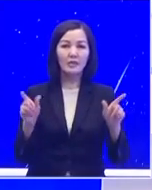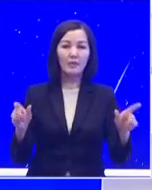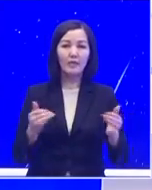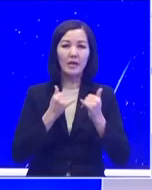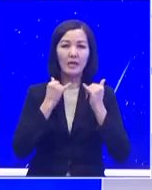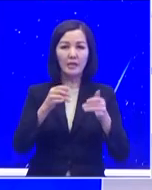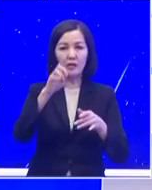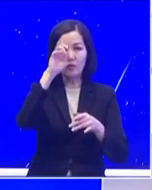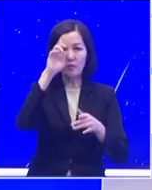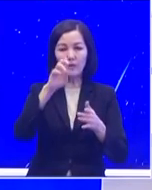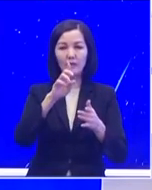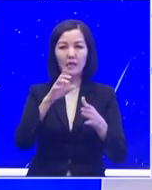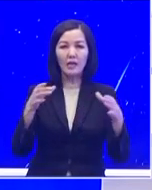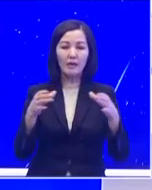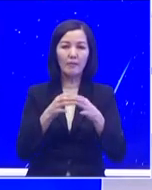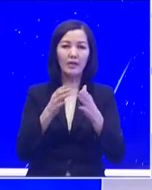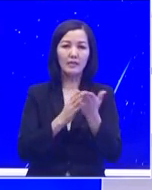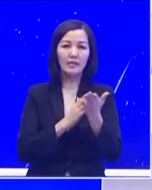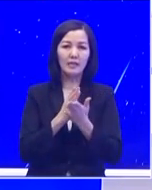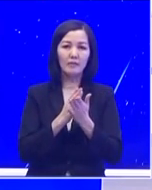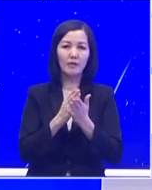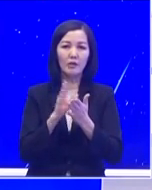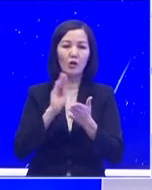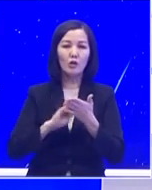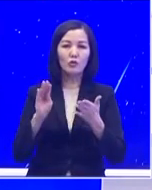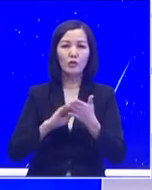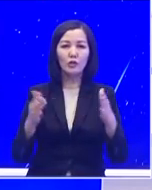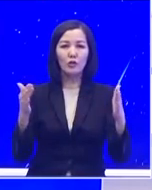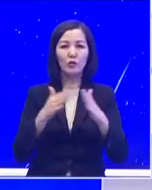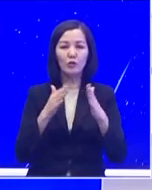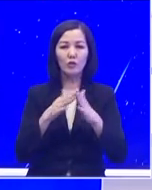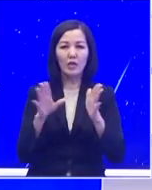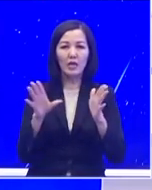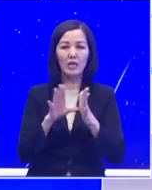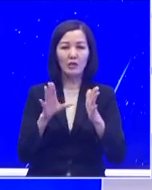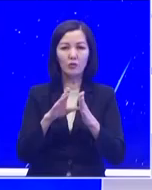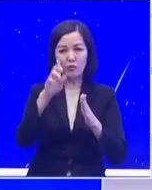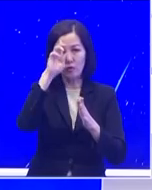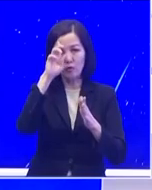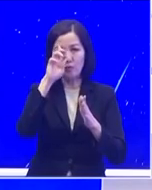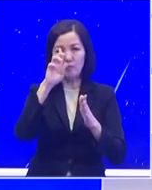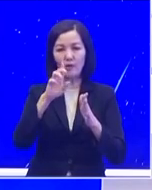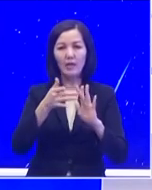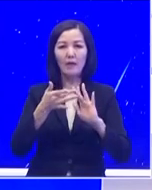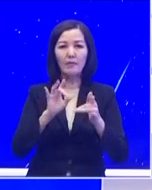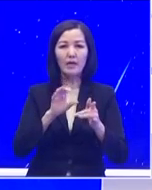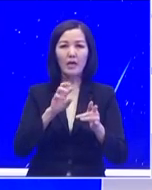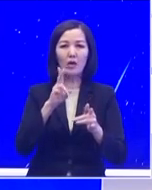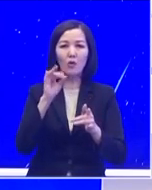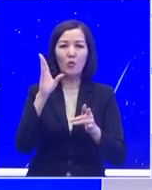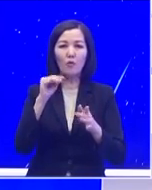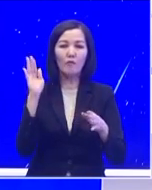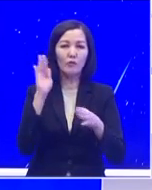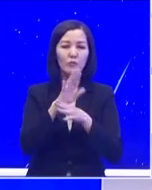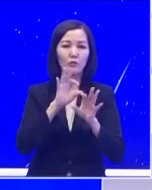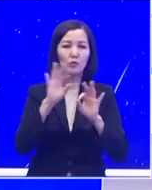Азаматтарға арналған үкімет мемлекеттік корпорациясының қызметкерлері журналистер үйінде электронды үкімет порталы және EGOV Mobile қосымшасы